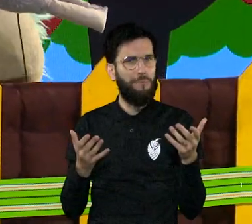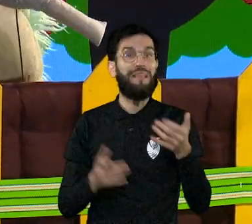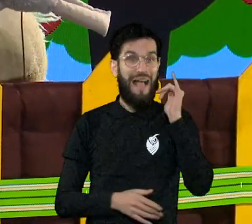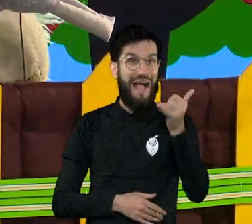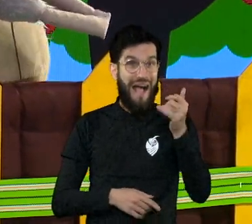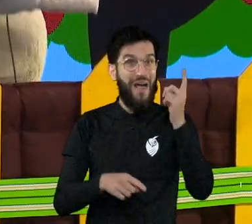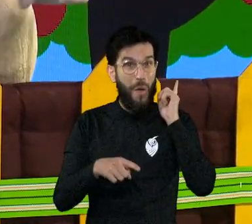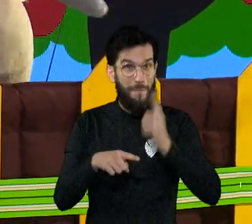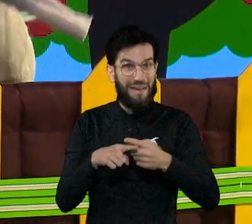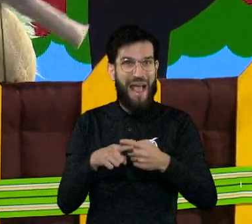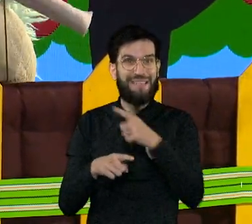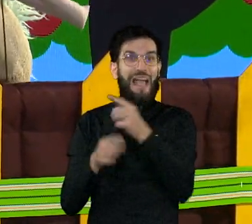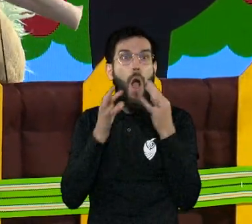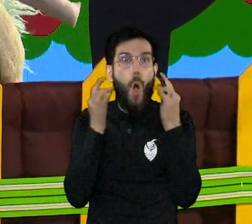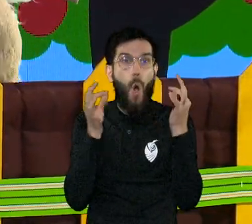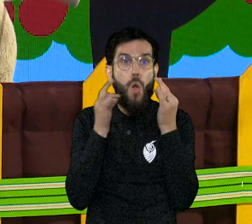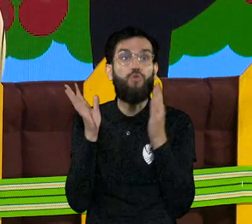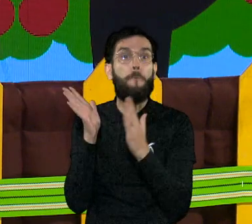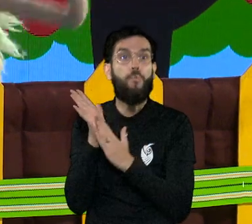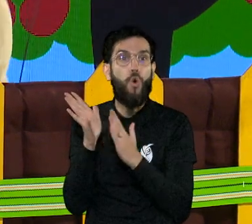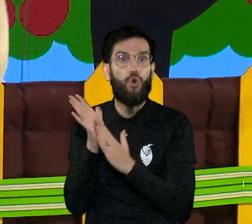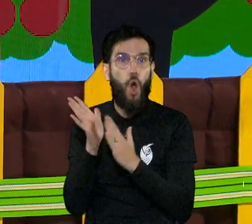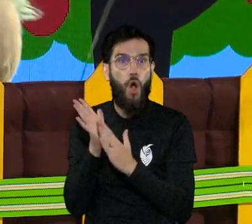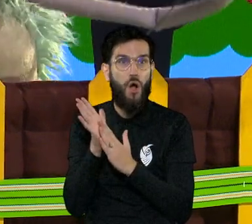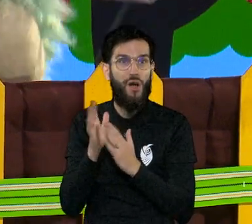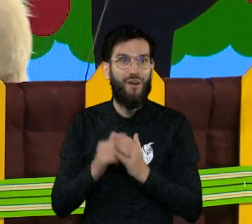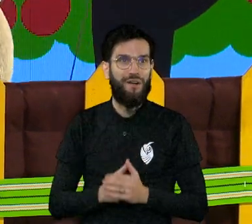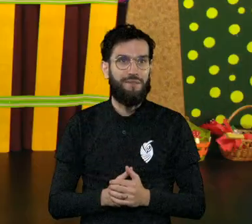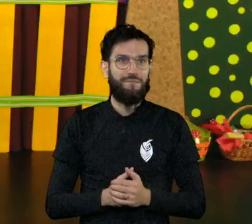Áno, presne tak, môj kocúrik Múrko.